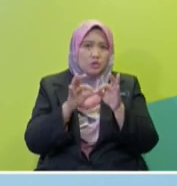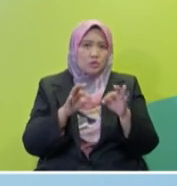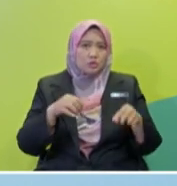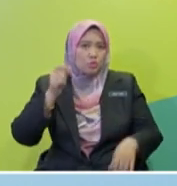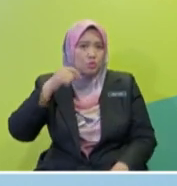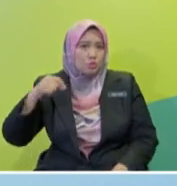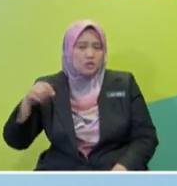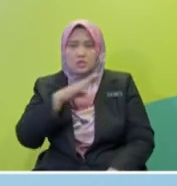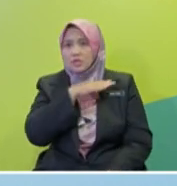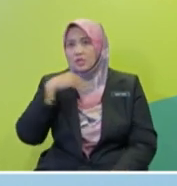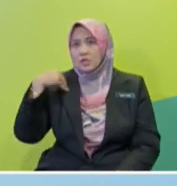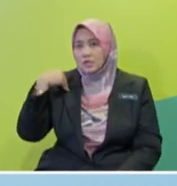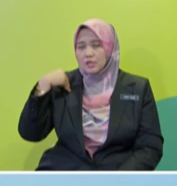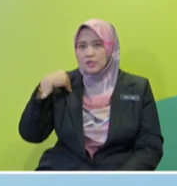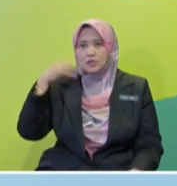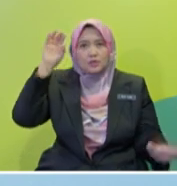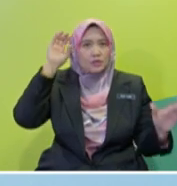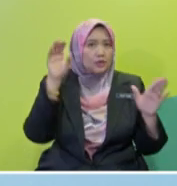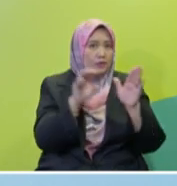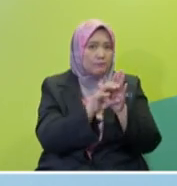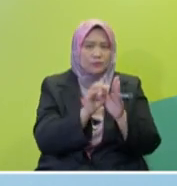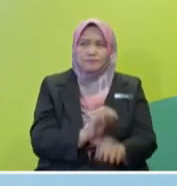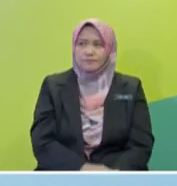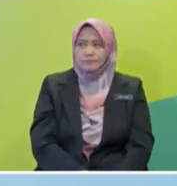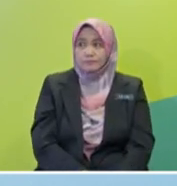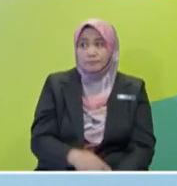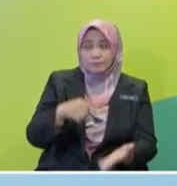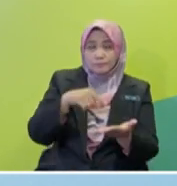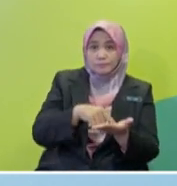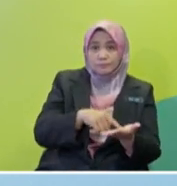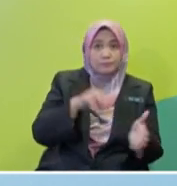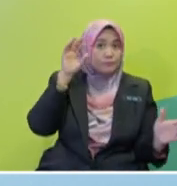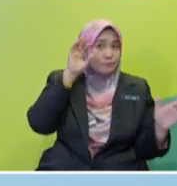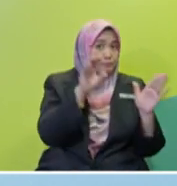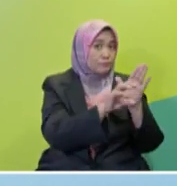Eh ini adalah contoh output Kenapa dapat macam itu sebab